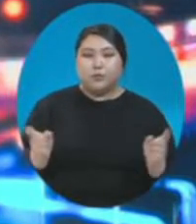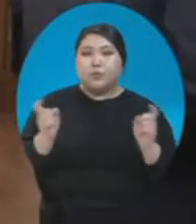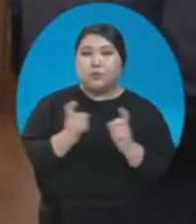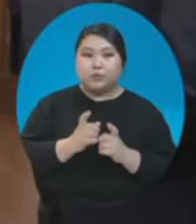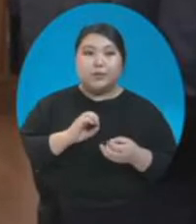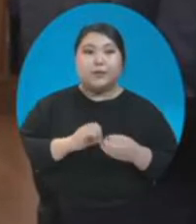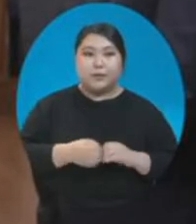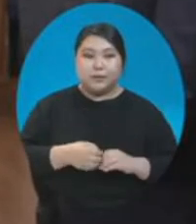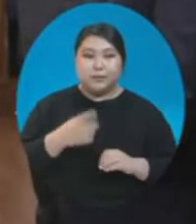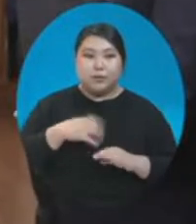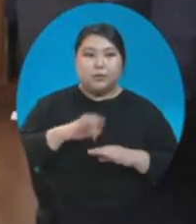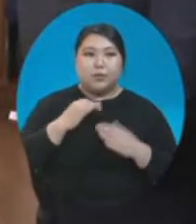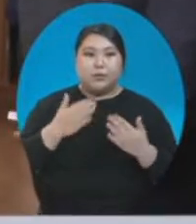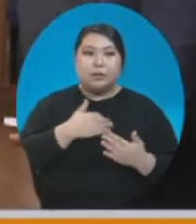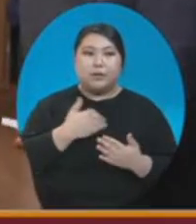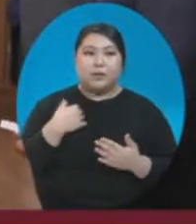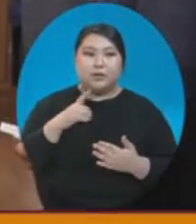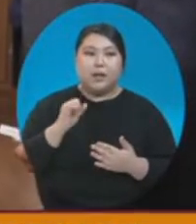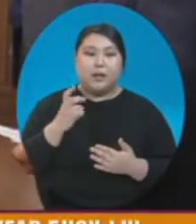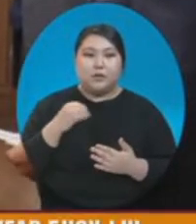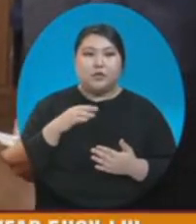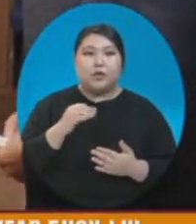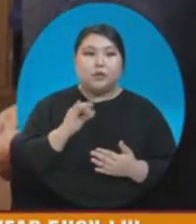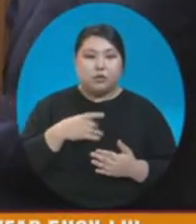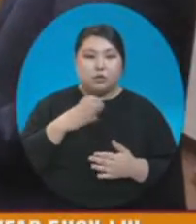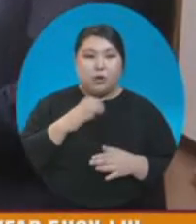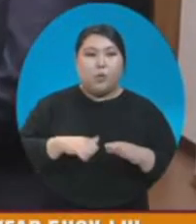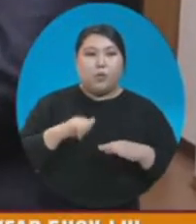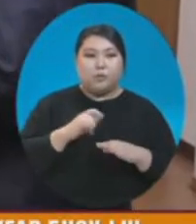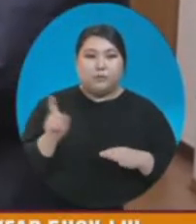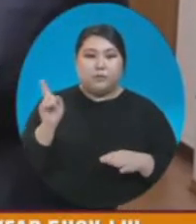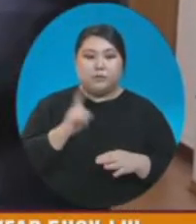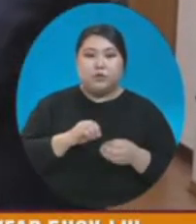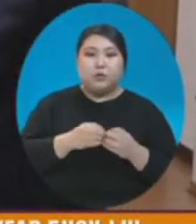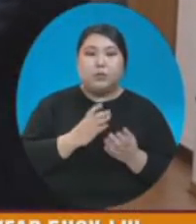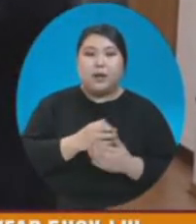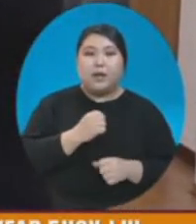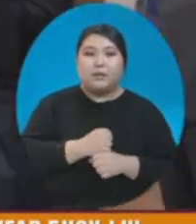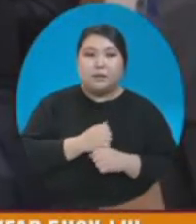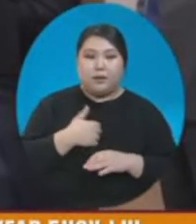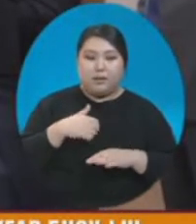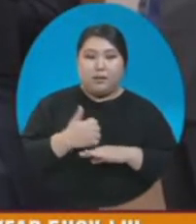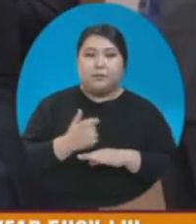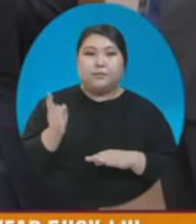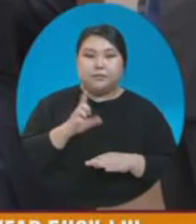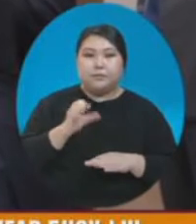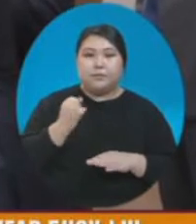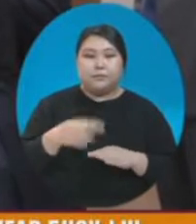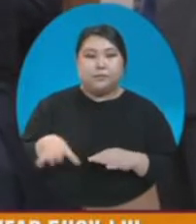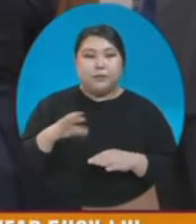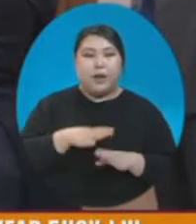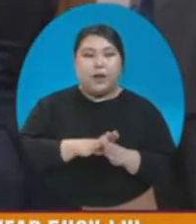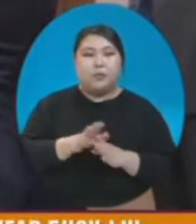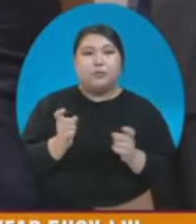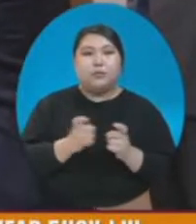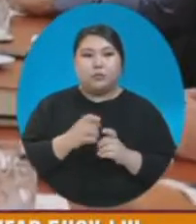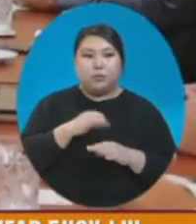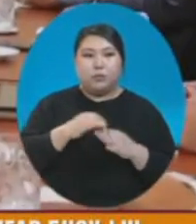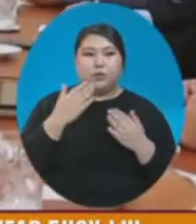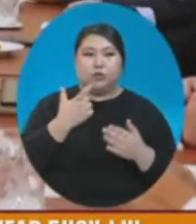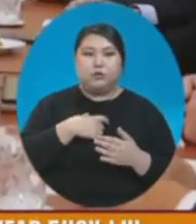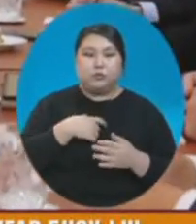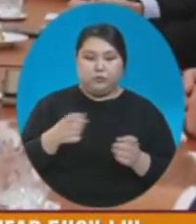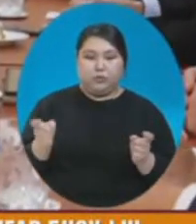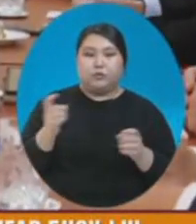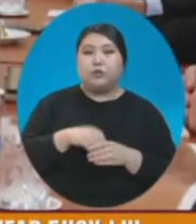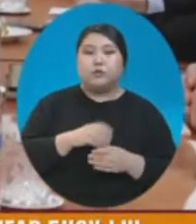хийлээ. Улсын хурлын дарга Зандан шатрын бүгд найрамдах солонгос улсад хийж байгаа ажлын айлчлалын бусад албаны уулзалтуудад улсын хурлын гишүүд